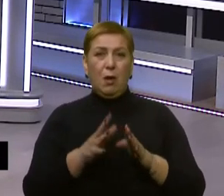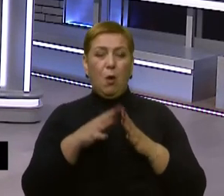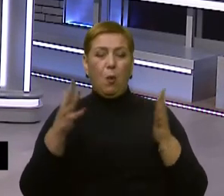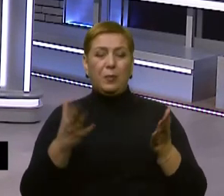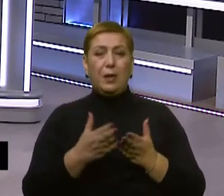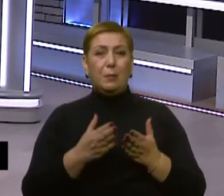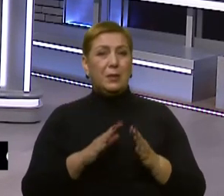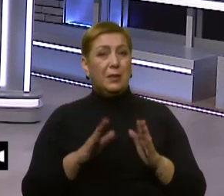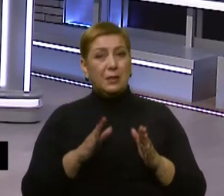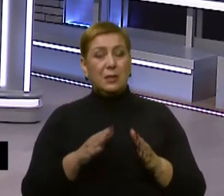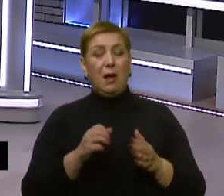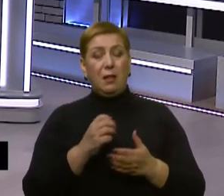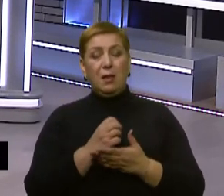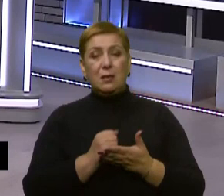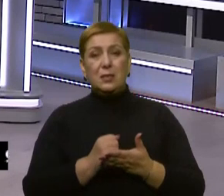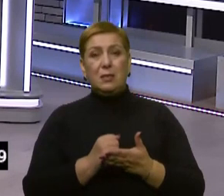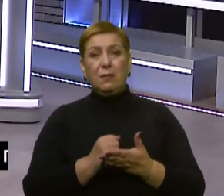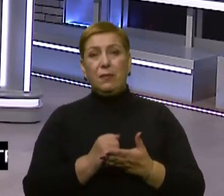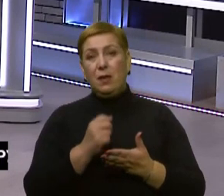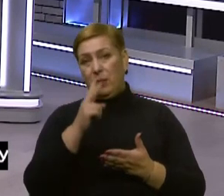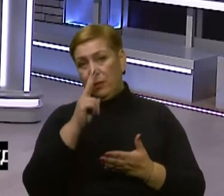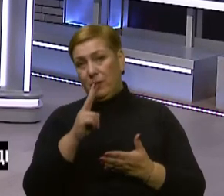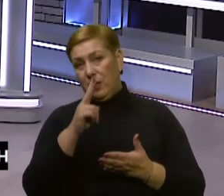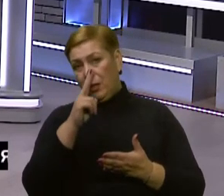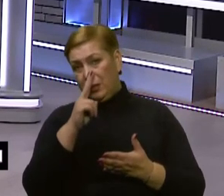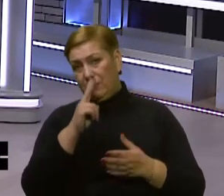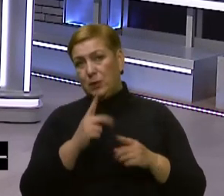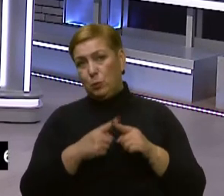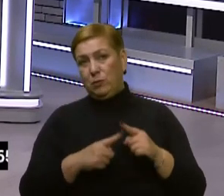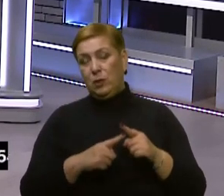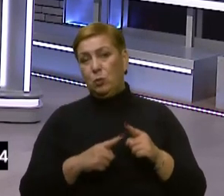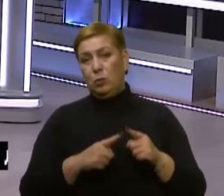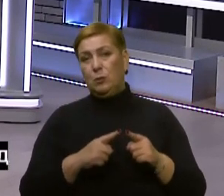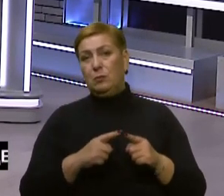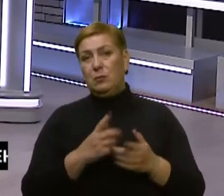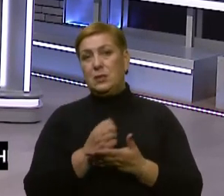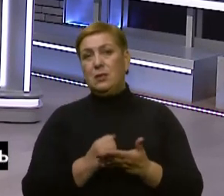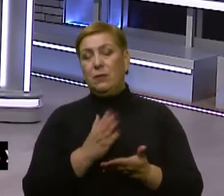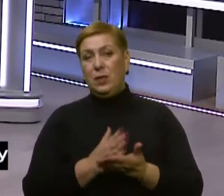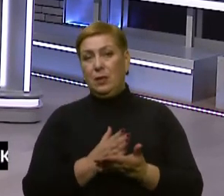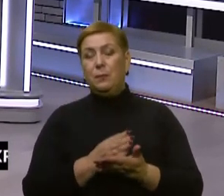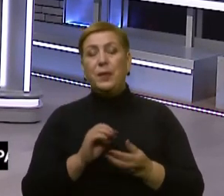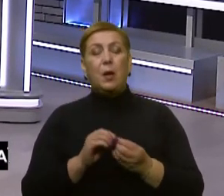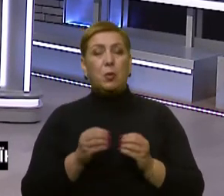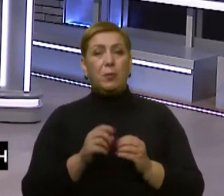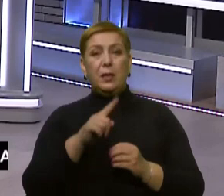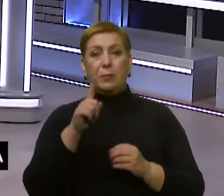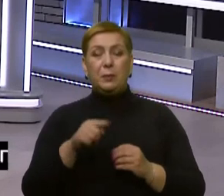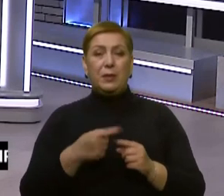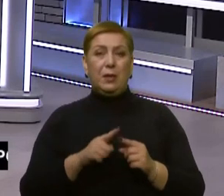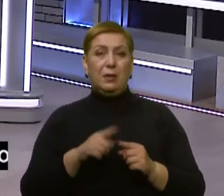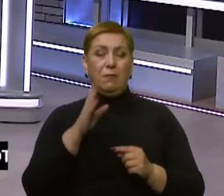ж резервів десь приблизно місяці на 2-2,5 місяці точно є. Проблемне питання – це вода. Це дійсно, це проблемне